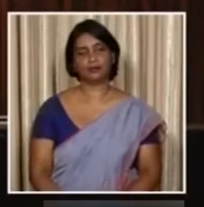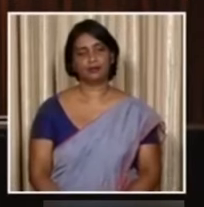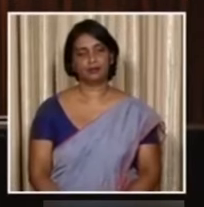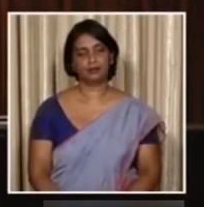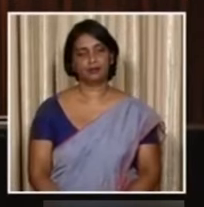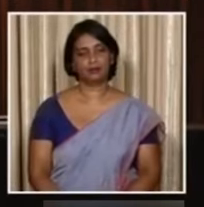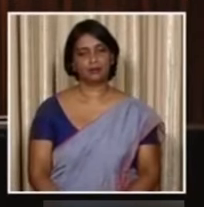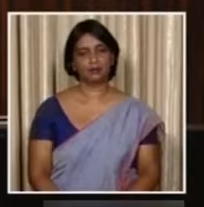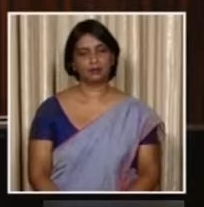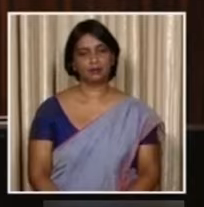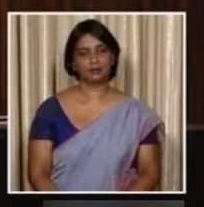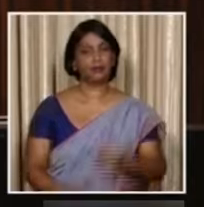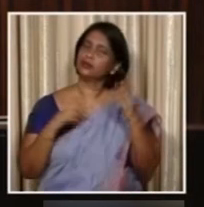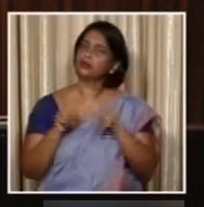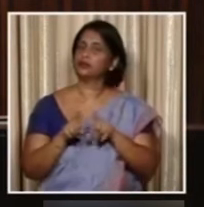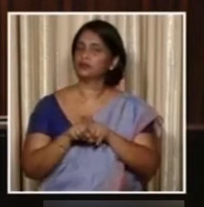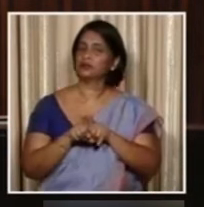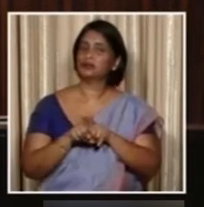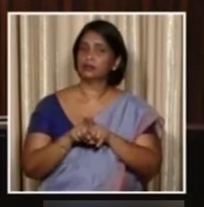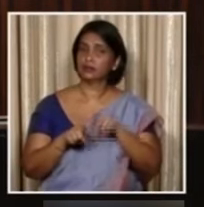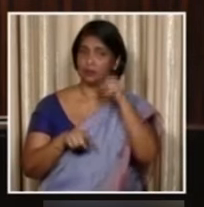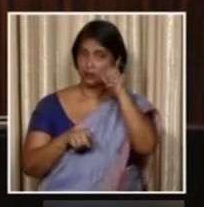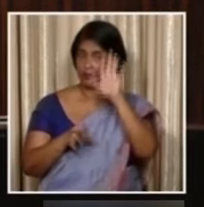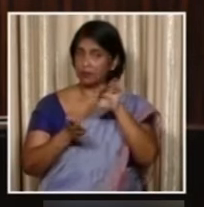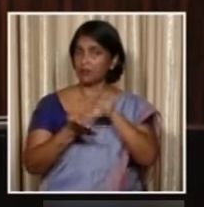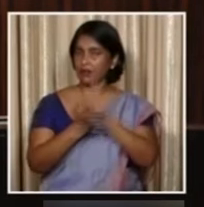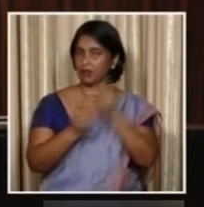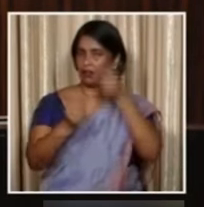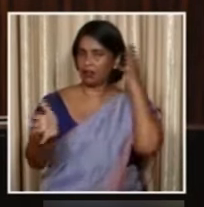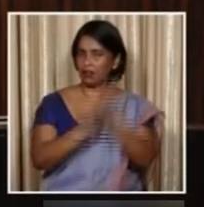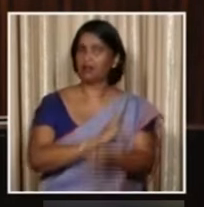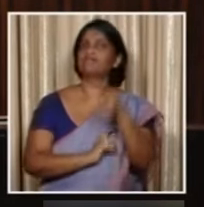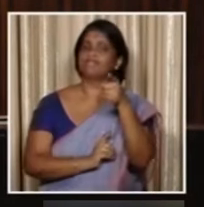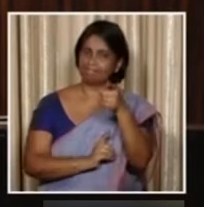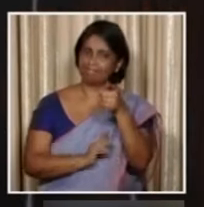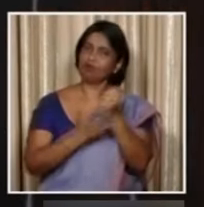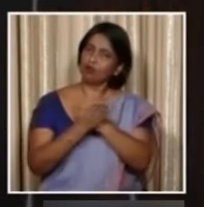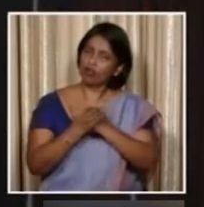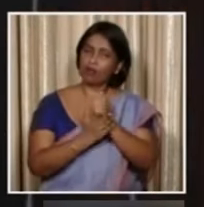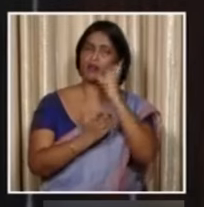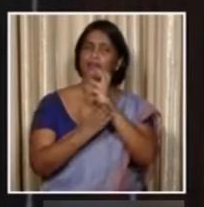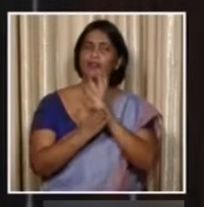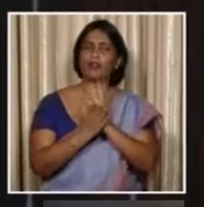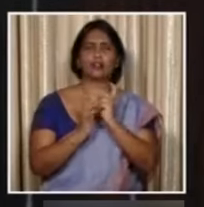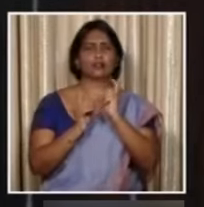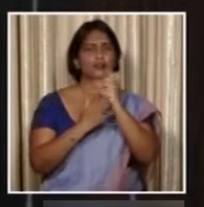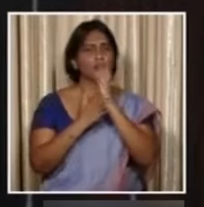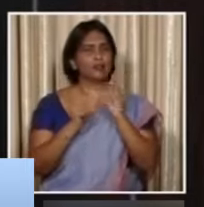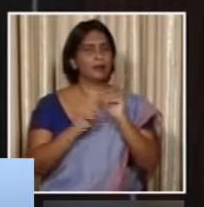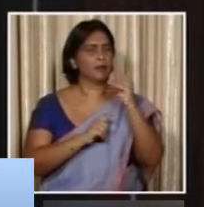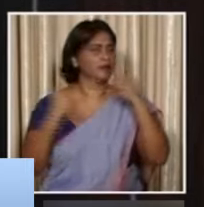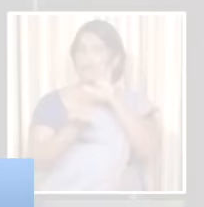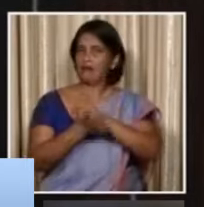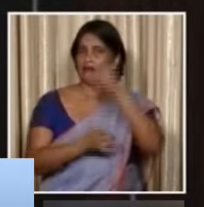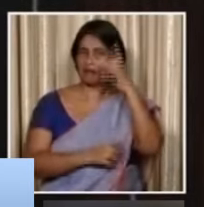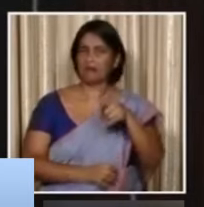මම ඉවස්තාවෙන් පිට දශමයක්වත් ගිහිල්ලා නැහැ. ඔබතුමා ගත්ත වැරදි තීන්දුවක් තමයි මේ සම්පූර්ණ ව්‍යවස්ථාදායකය සහ විධායක අතර ගැටුමට මුල්